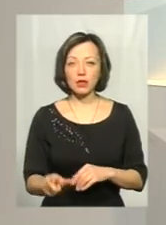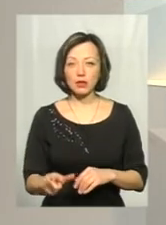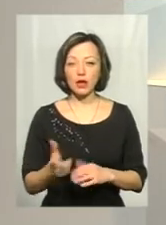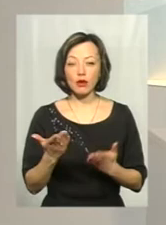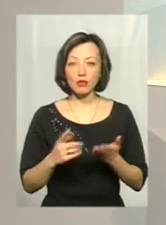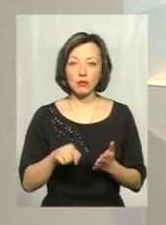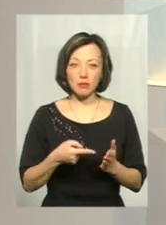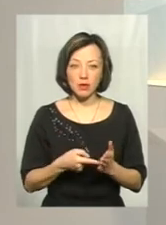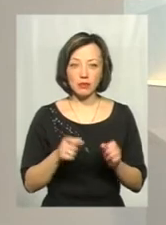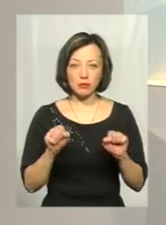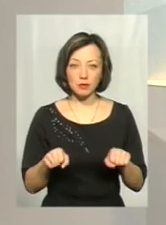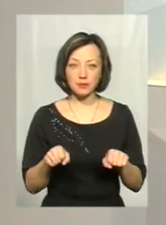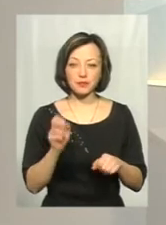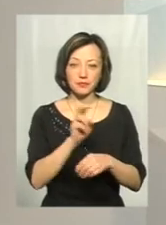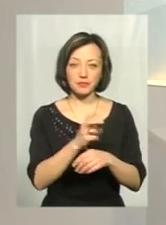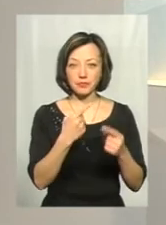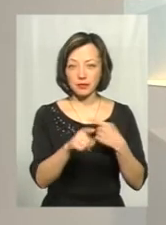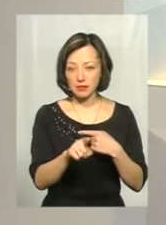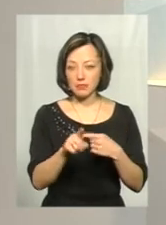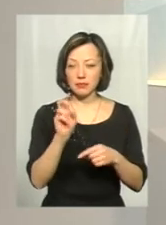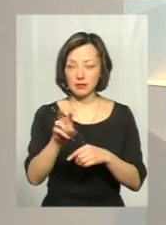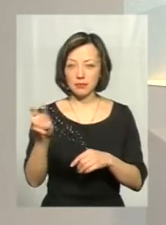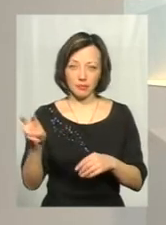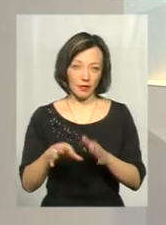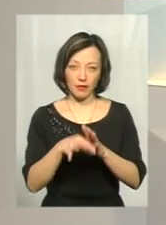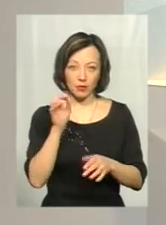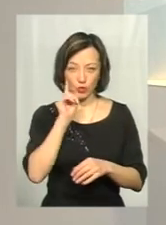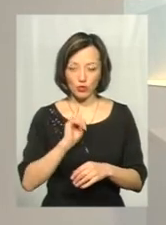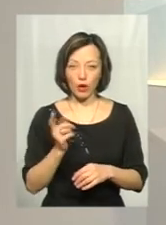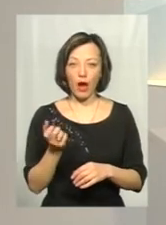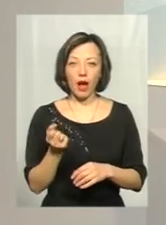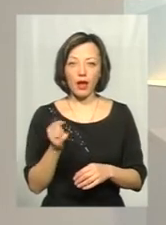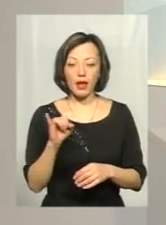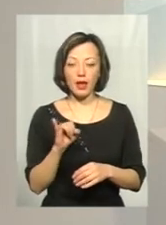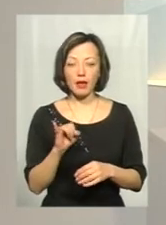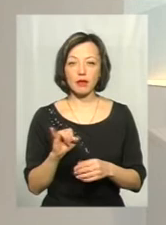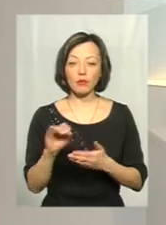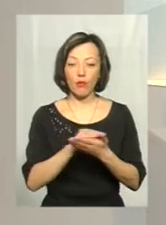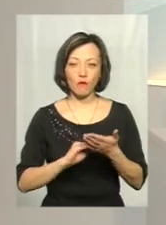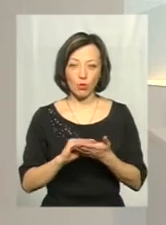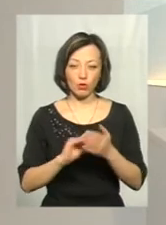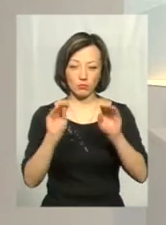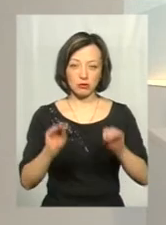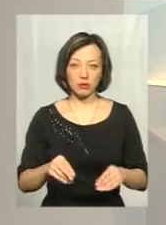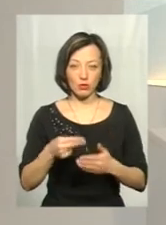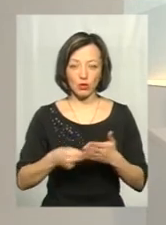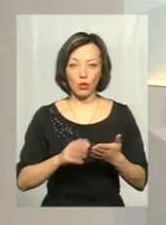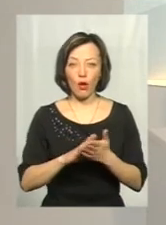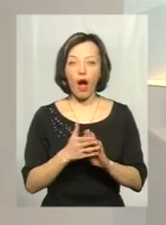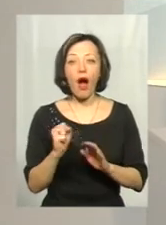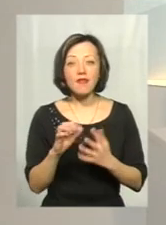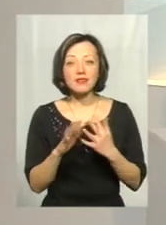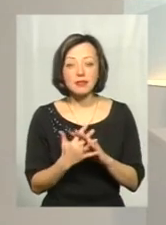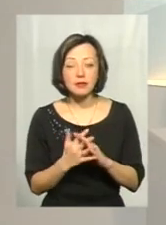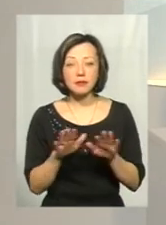в місті ми там пішли в іншу амбулаторію, це там зручно, так? І переуклали цю декларацію. В сільській місцевості,